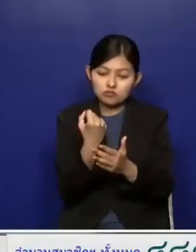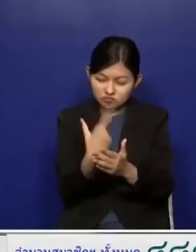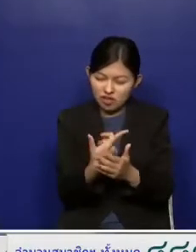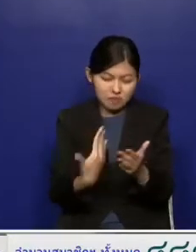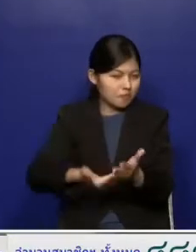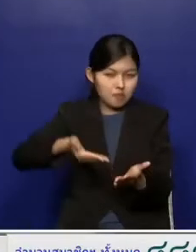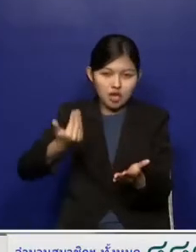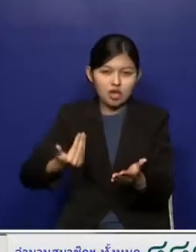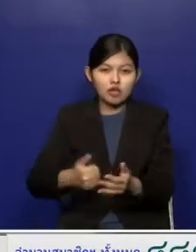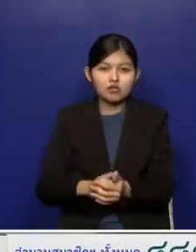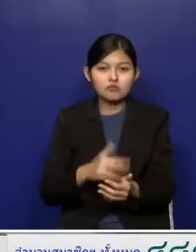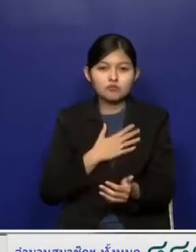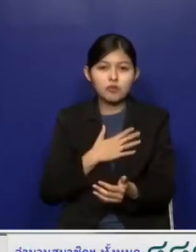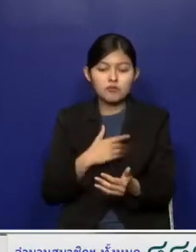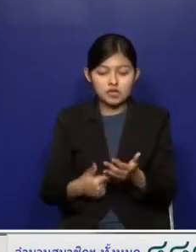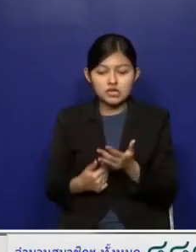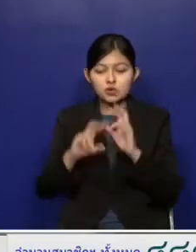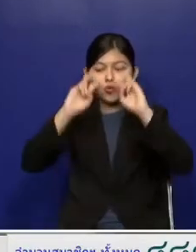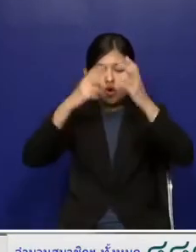บ